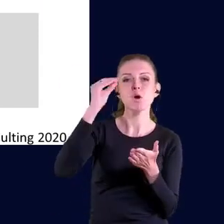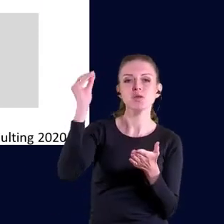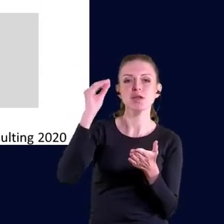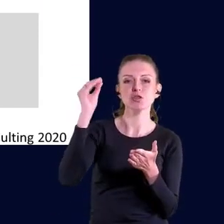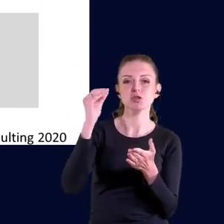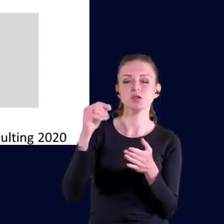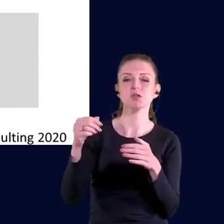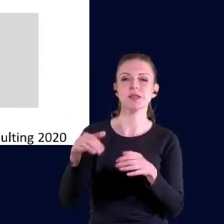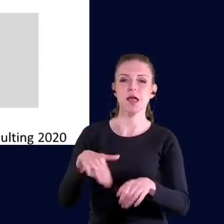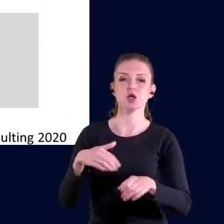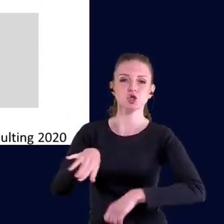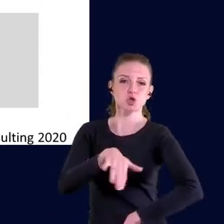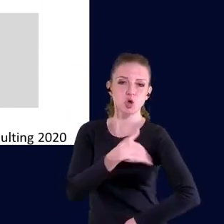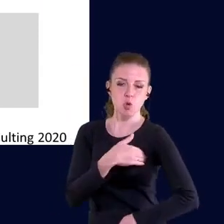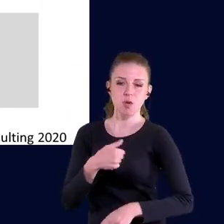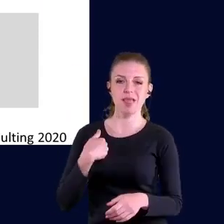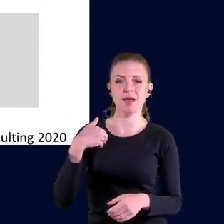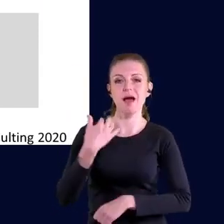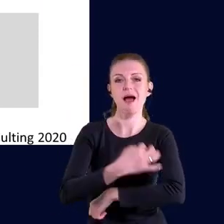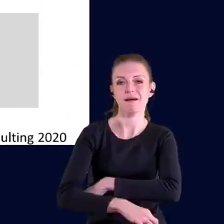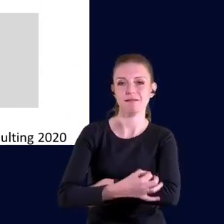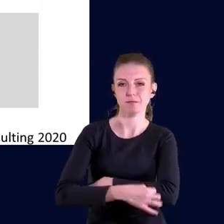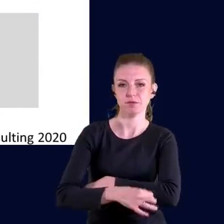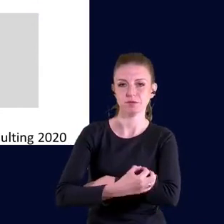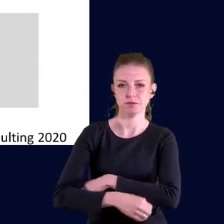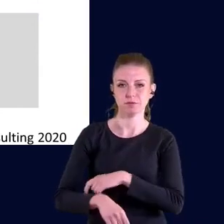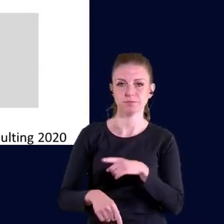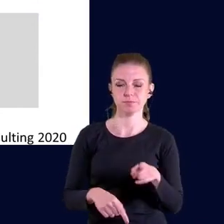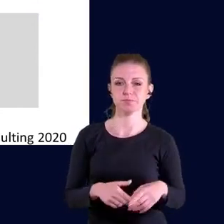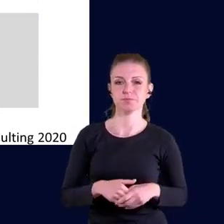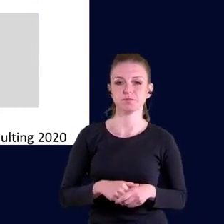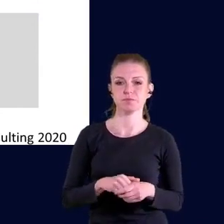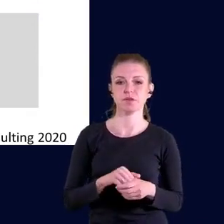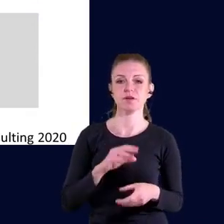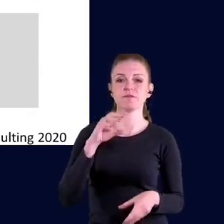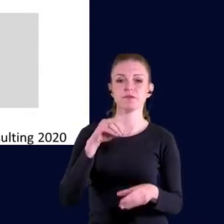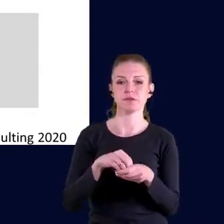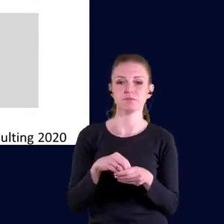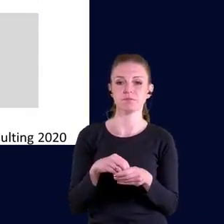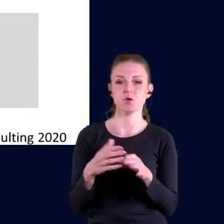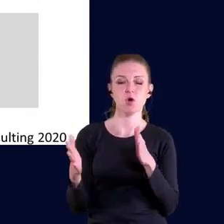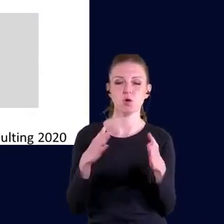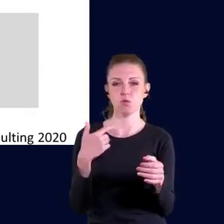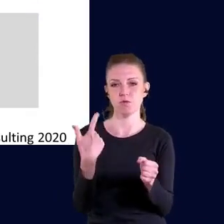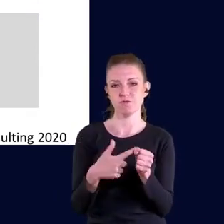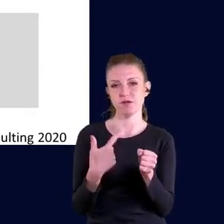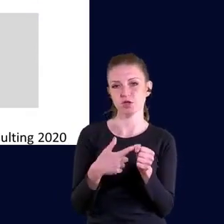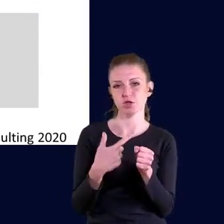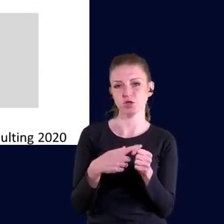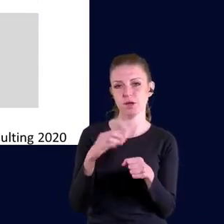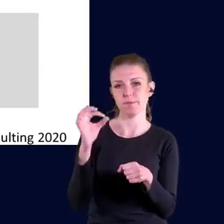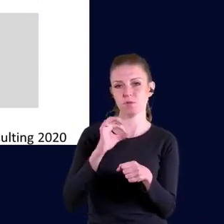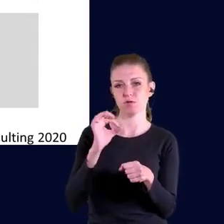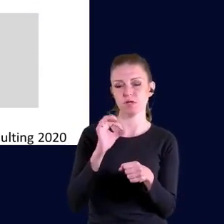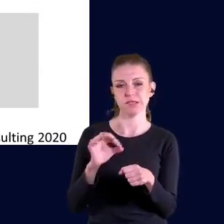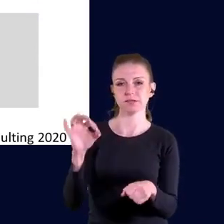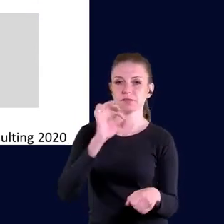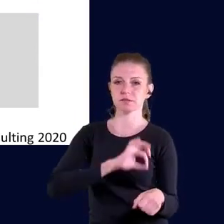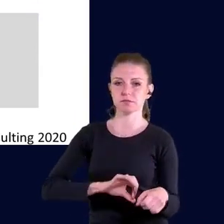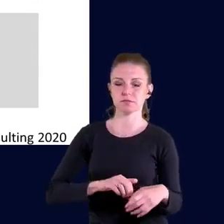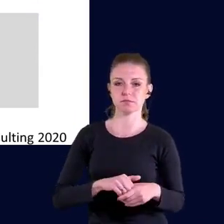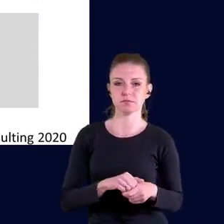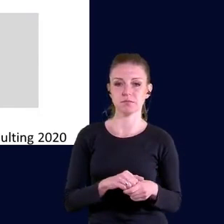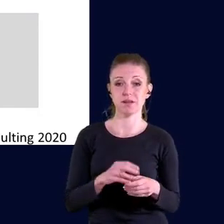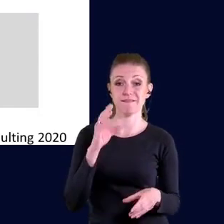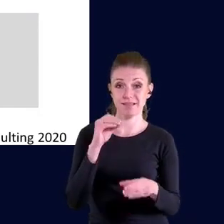szkolnych i akademickich który przynosi jak państwo widzą około 20 procent przychodów Co daje